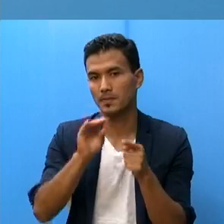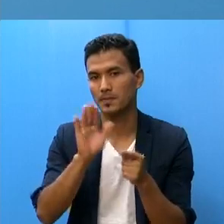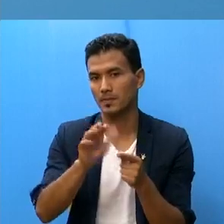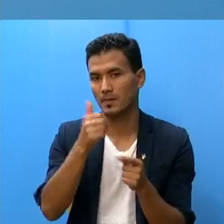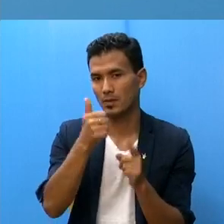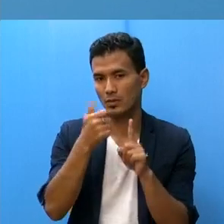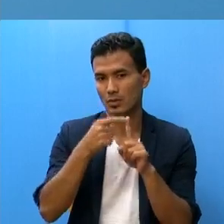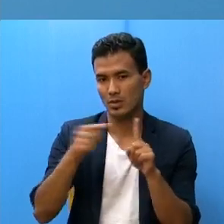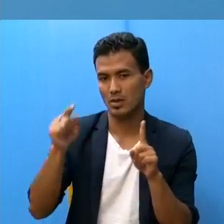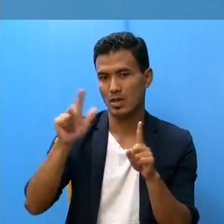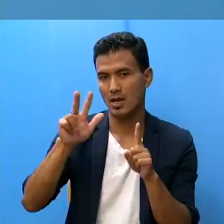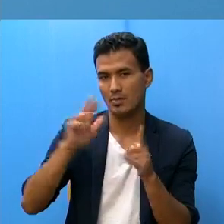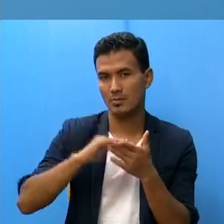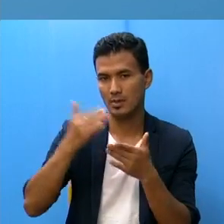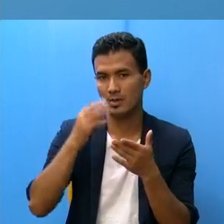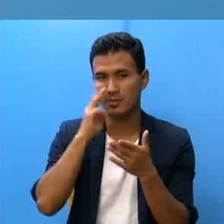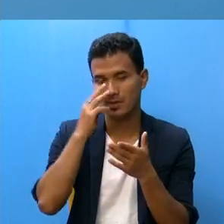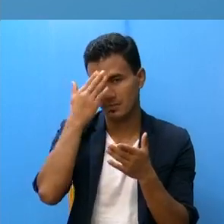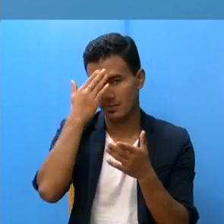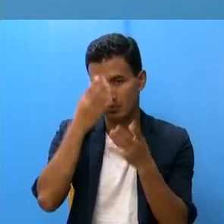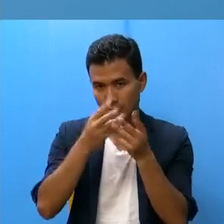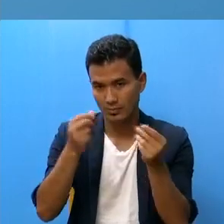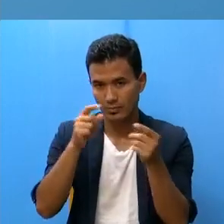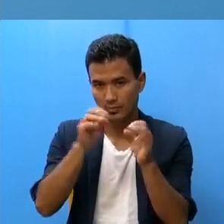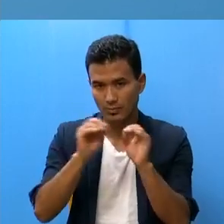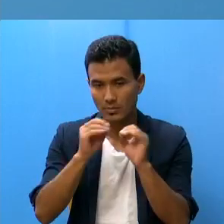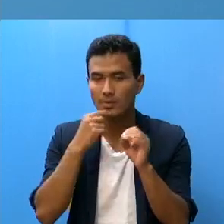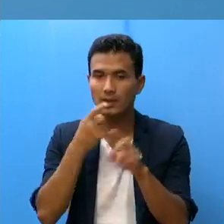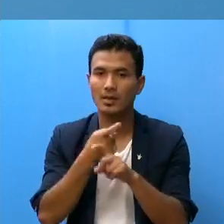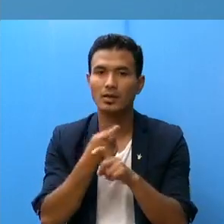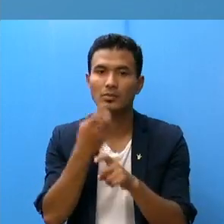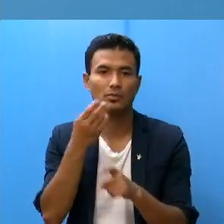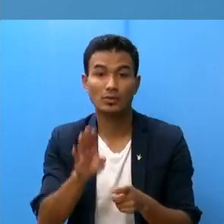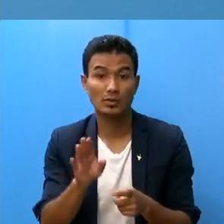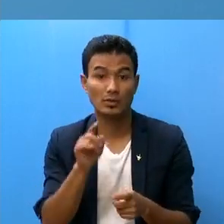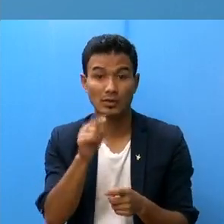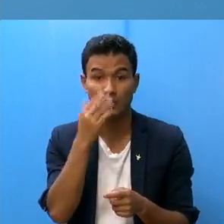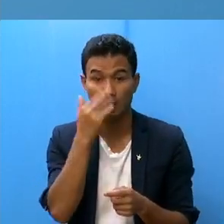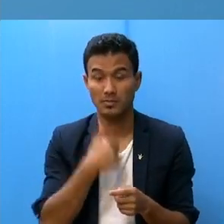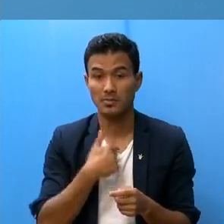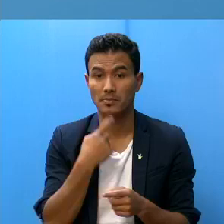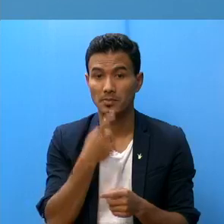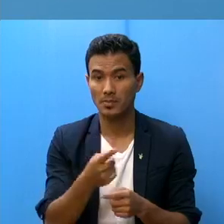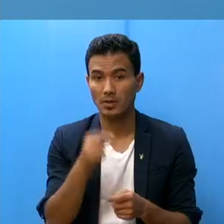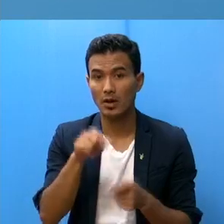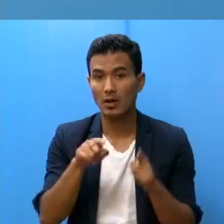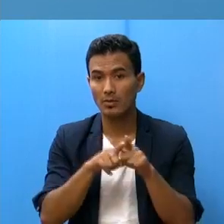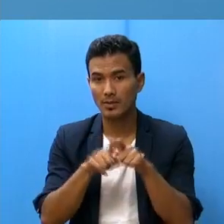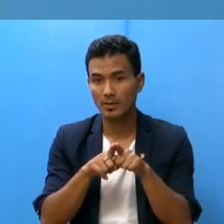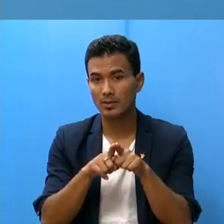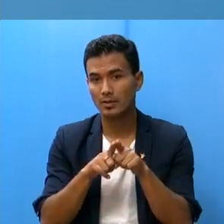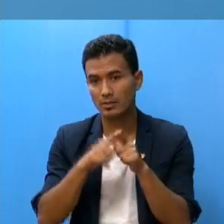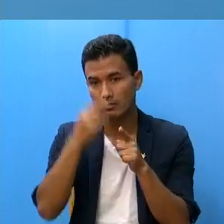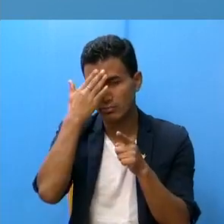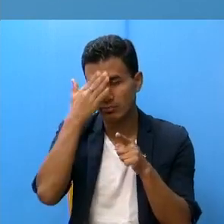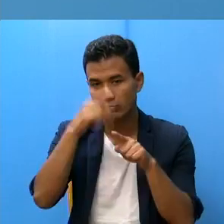भी